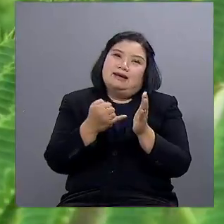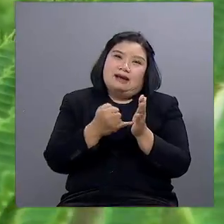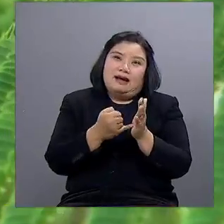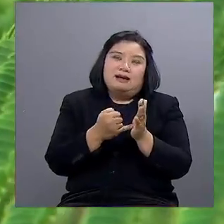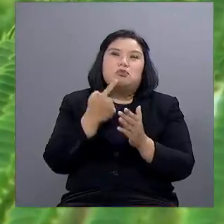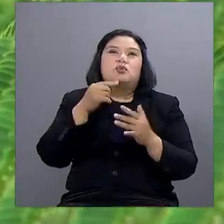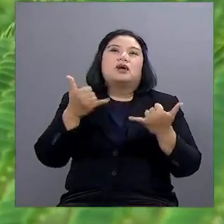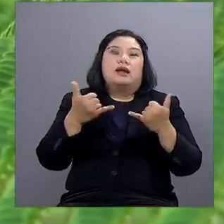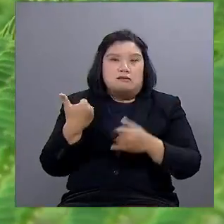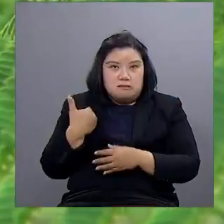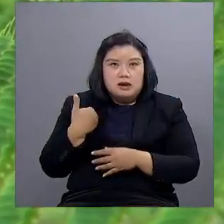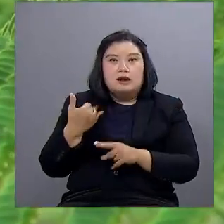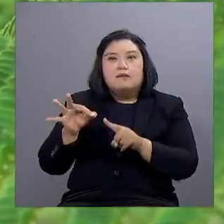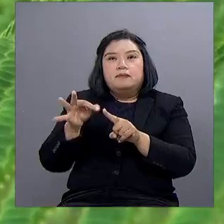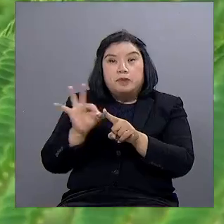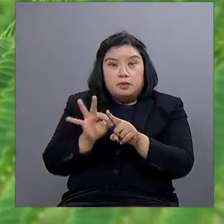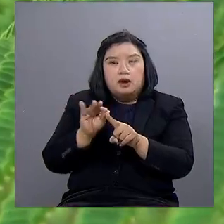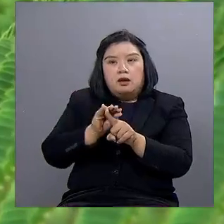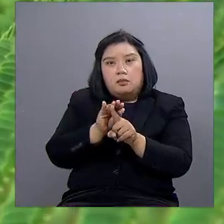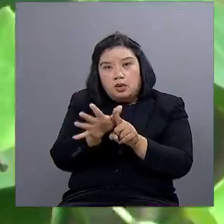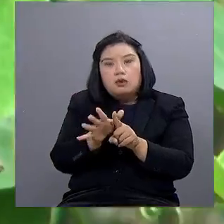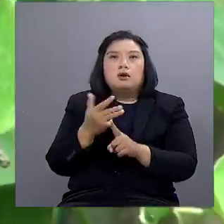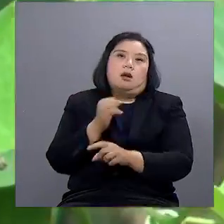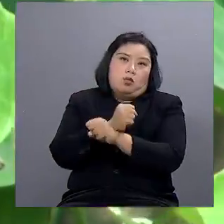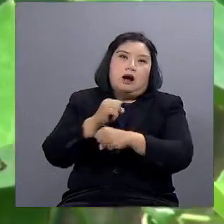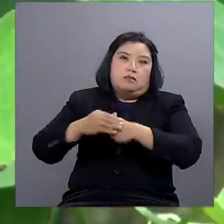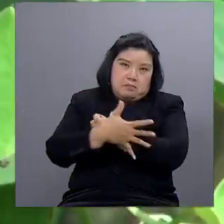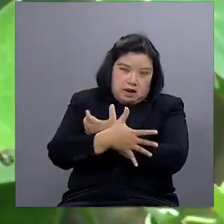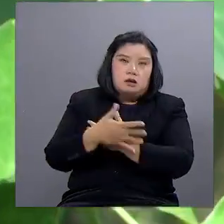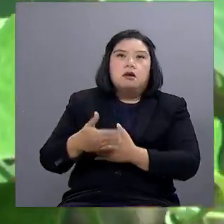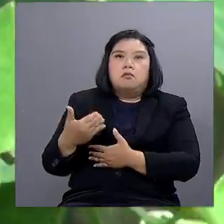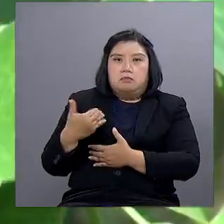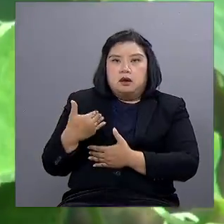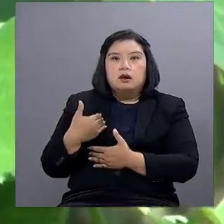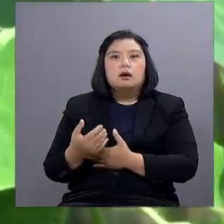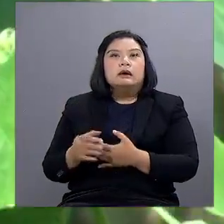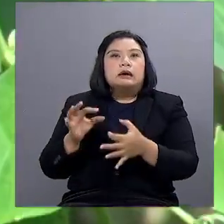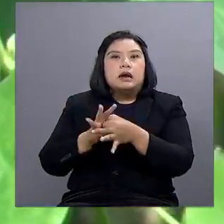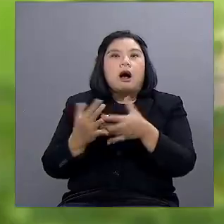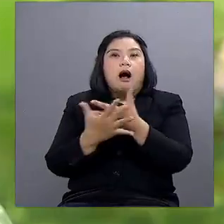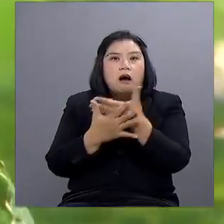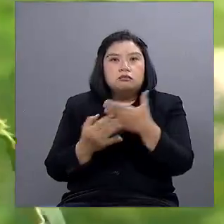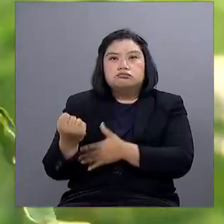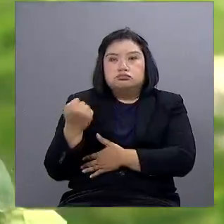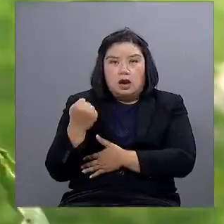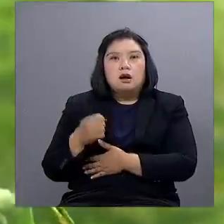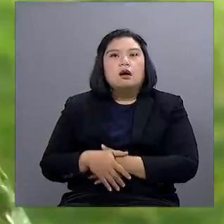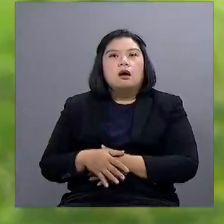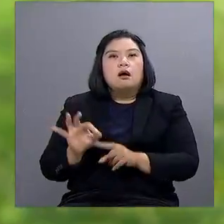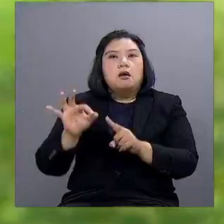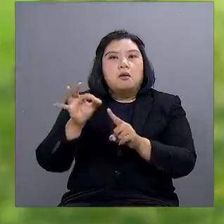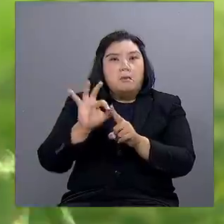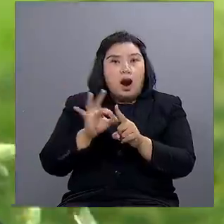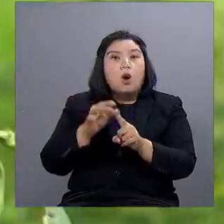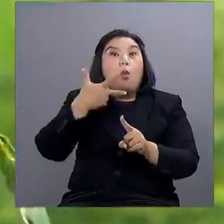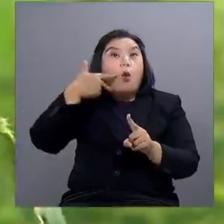ถินก็มีฤทธิ์ในการยับยั้งและต้านมะเร็งมีธาตุอาหารช่วยสร้างเม็ดเลือดยอดผักหวานป่ามีทั้งโปรตีนวิตามิน